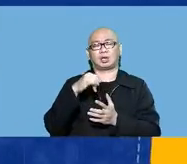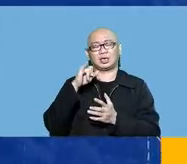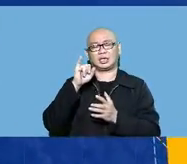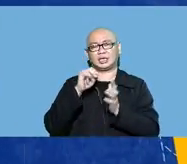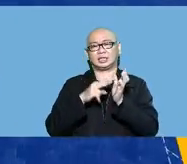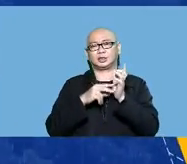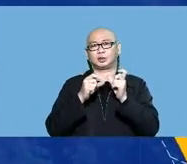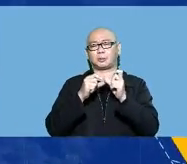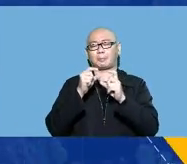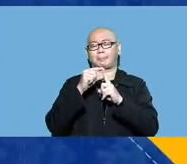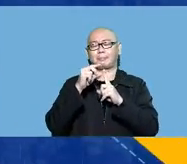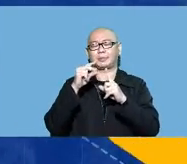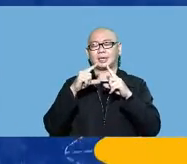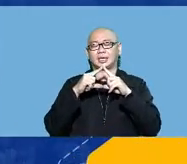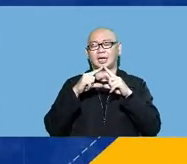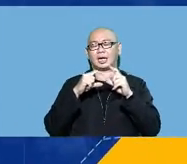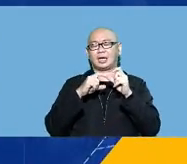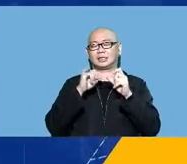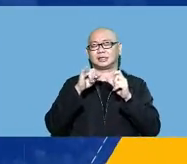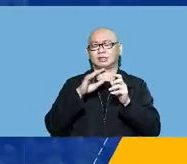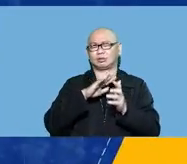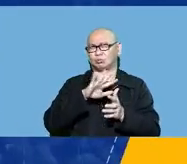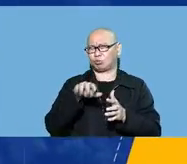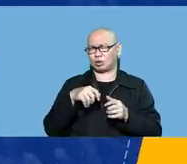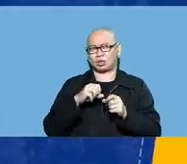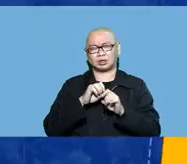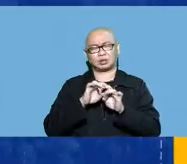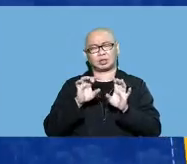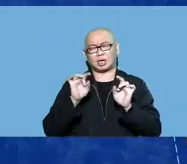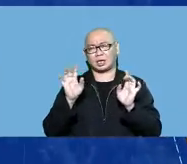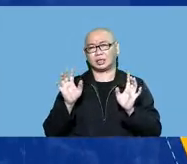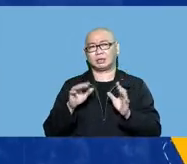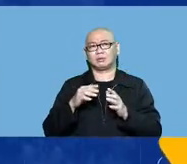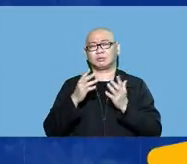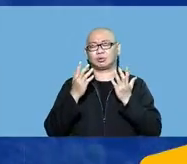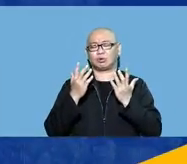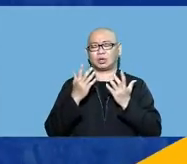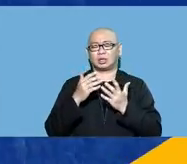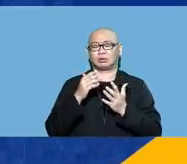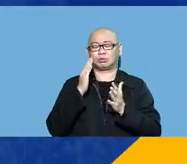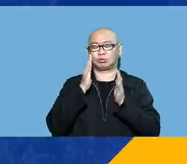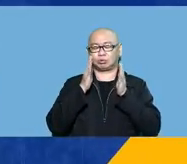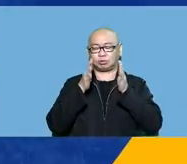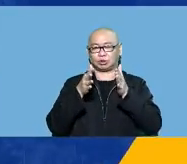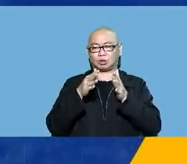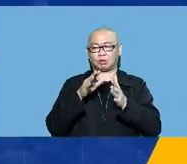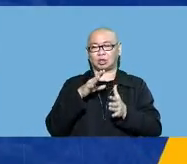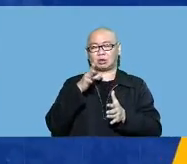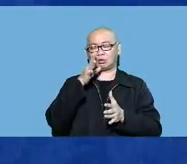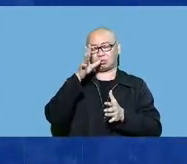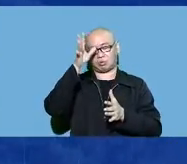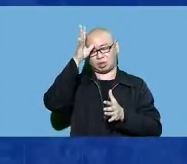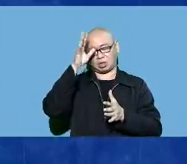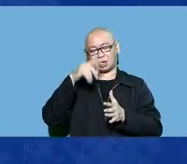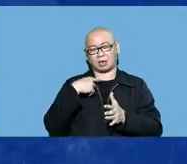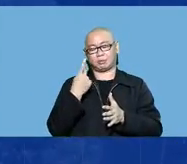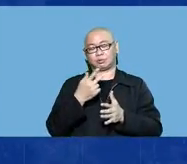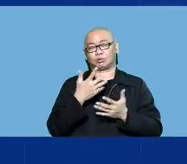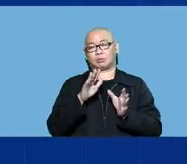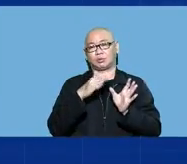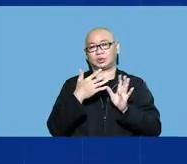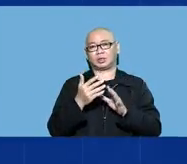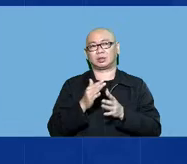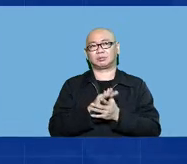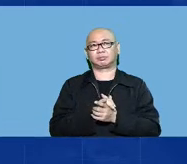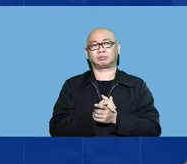seterusnya. Mohon berkenan Bapak Ibu yang hadir mendoakan khususnya pada orang tua kami yang sudah meninggal, kiranya husnul